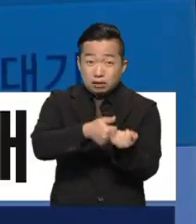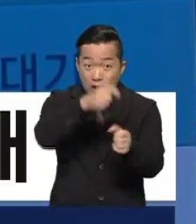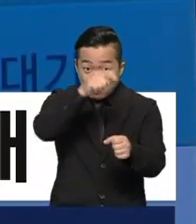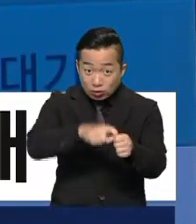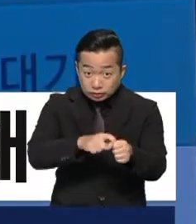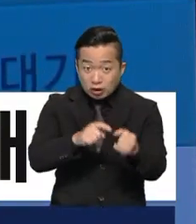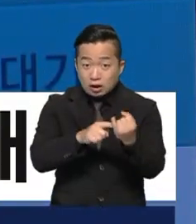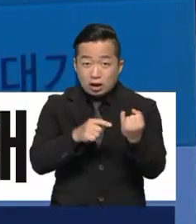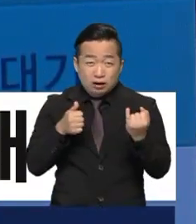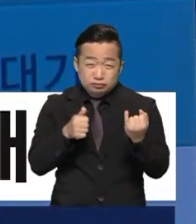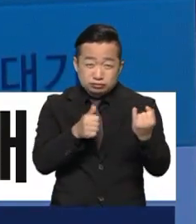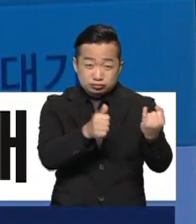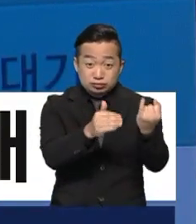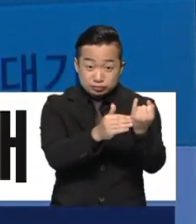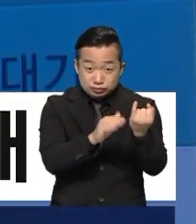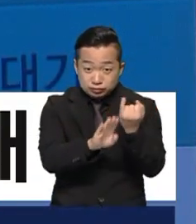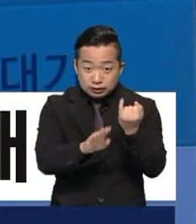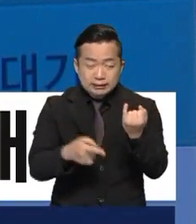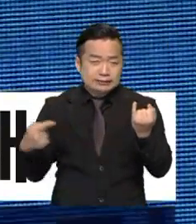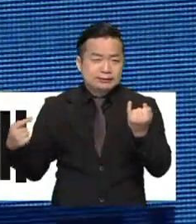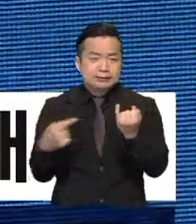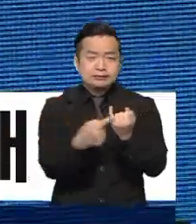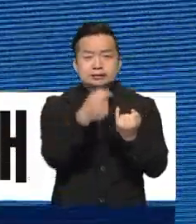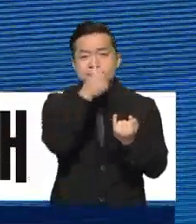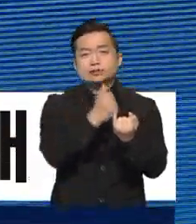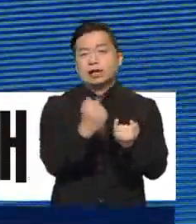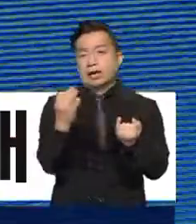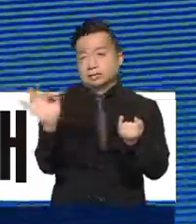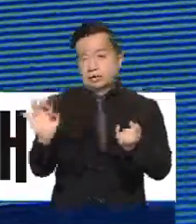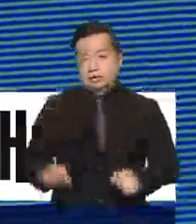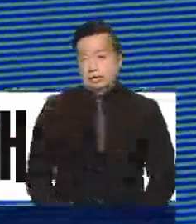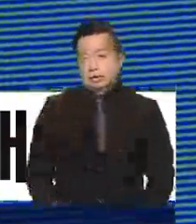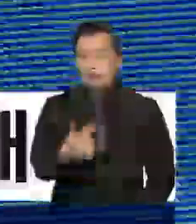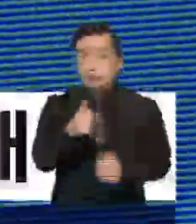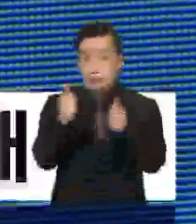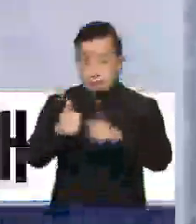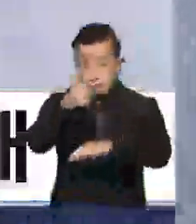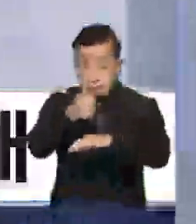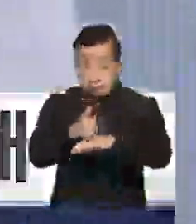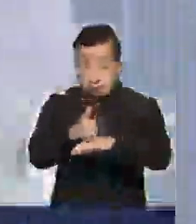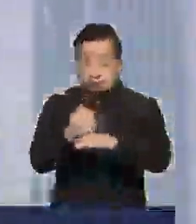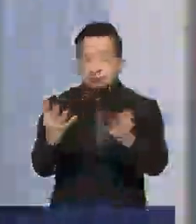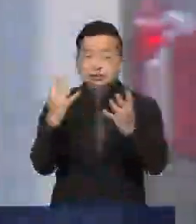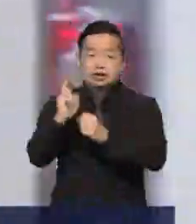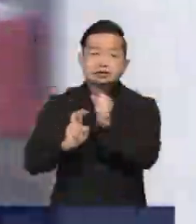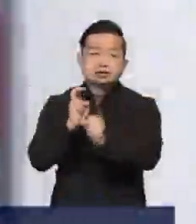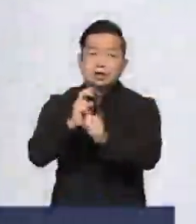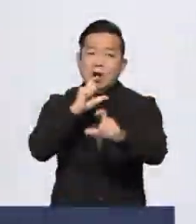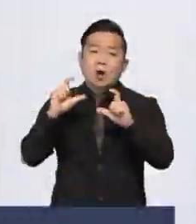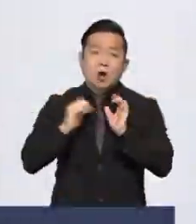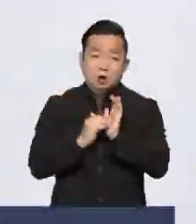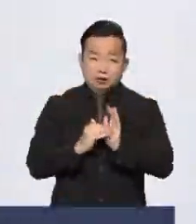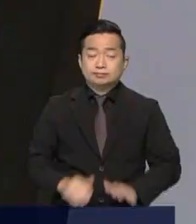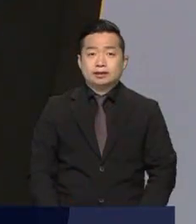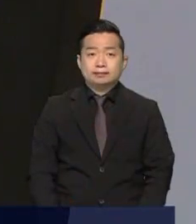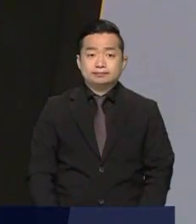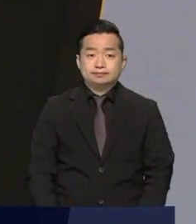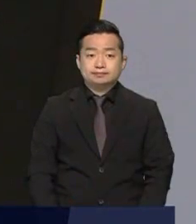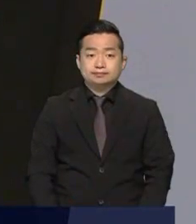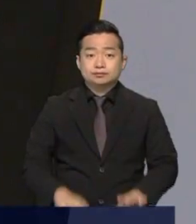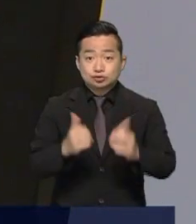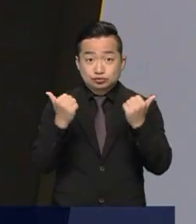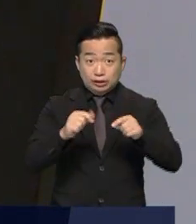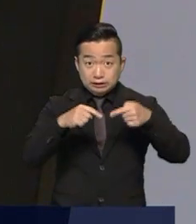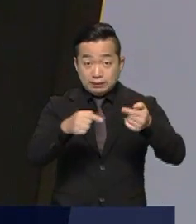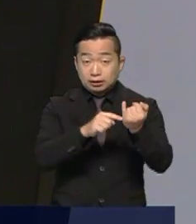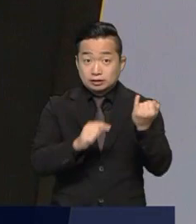목적으로 피해자를 쫓아간 뒤 살해하려 한 혐의가 인정돼 대법원에서 징역 20년을 선고받았습니다. 국회에